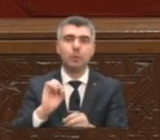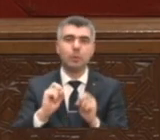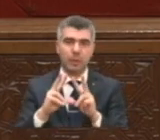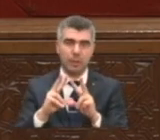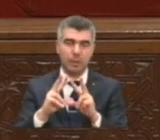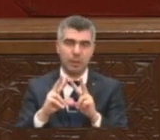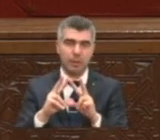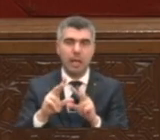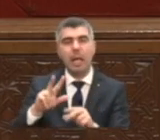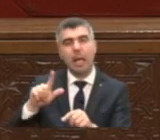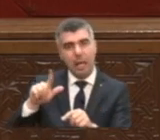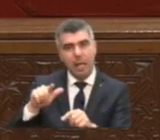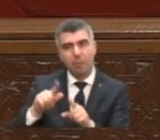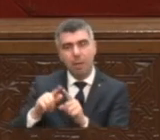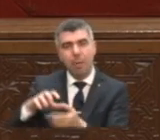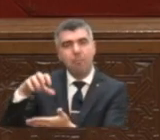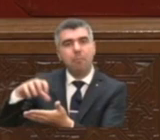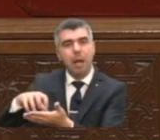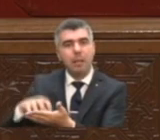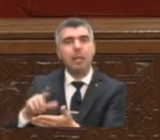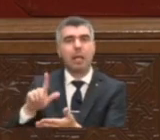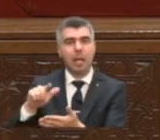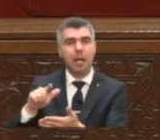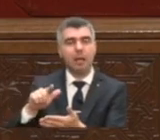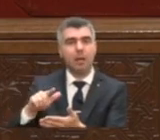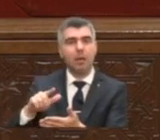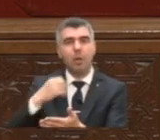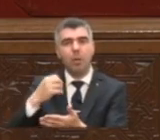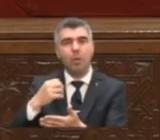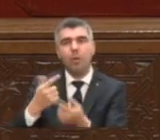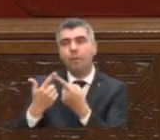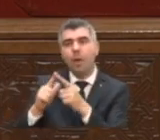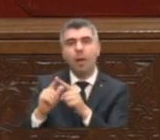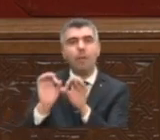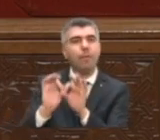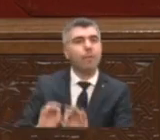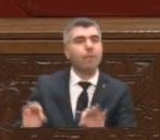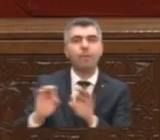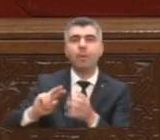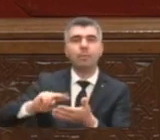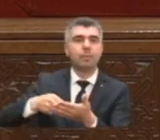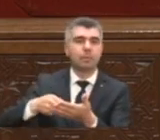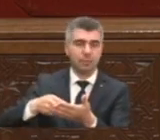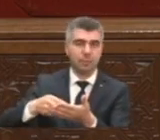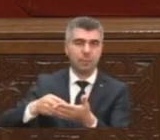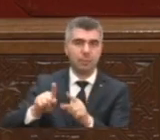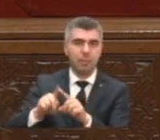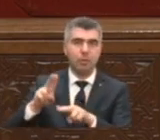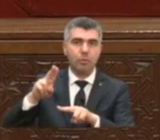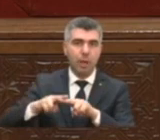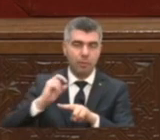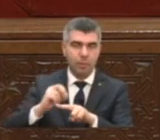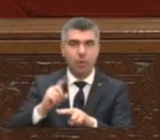المناطق تيستعملوها ولكن مناطق اخرى واقاليم اخرى ما تياخذوهاش بعين الاعتبار. وفي هذا الاطار كاينه قافله